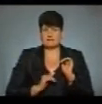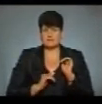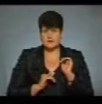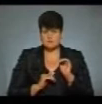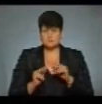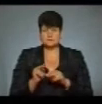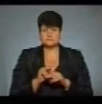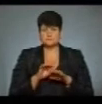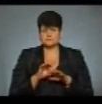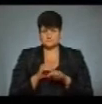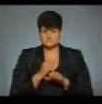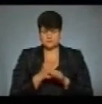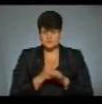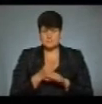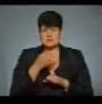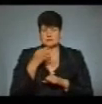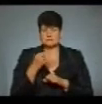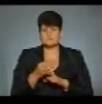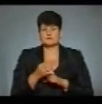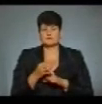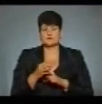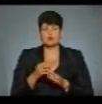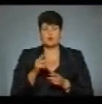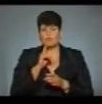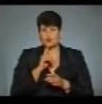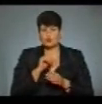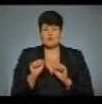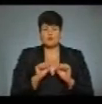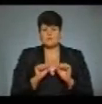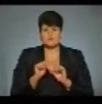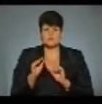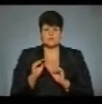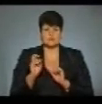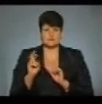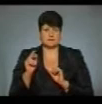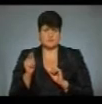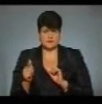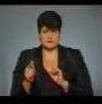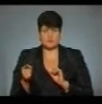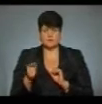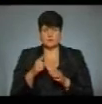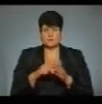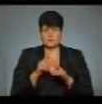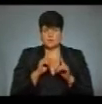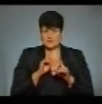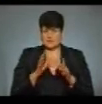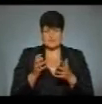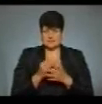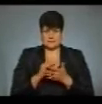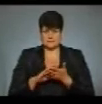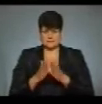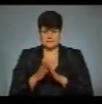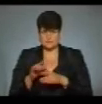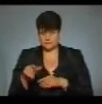Василь Мазурик у телефонній розмові розповів, допоки управління житлово-комунального господарства Тернопільської міської ради не знайде компромісу